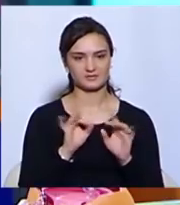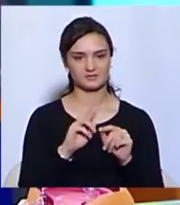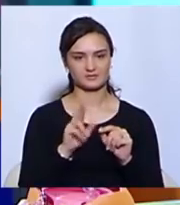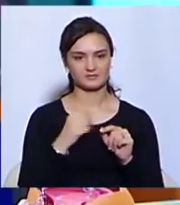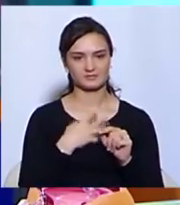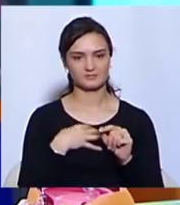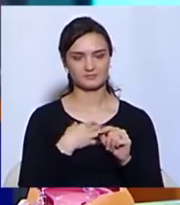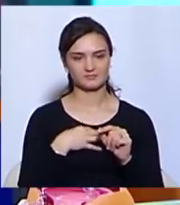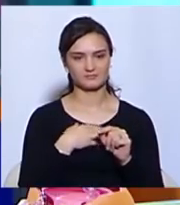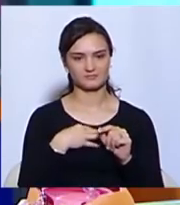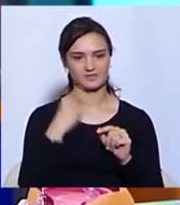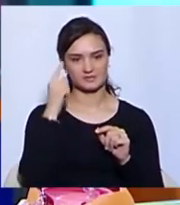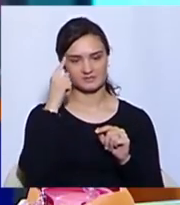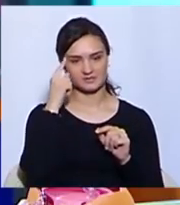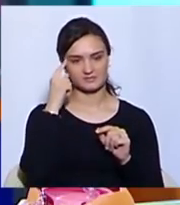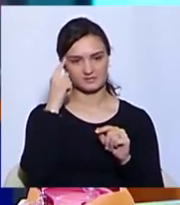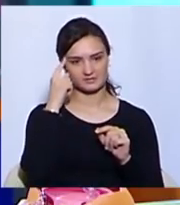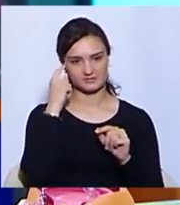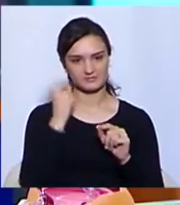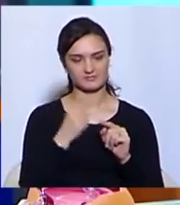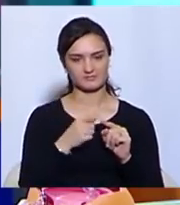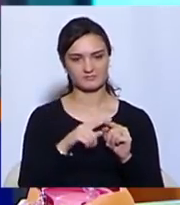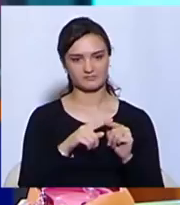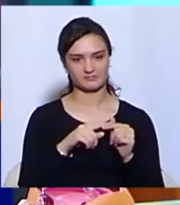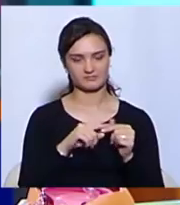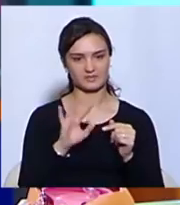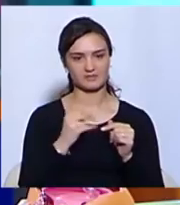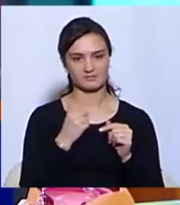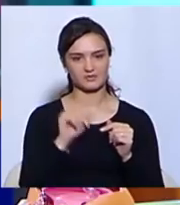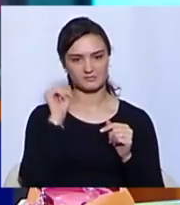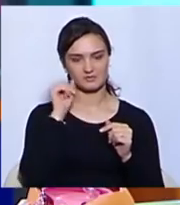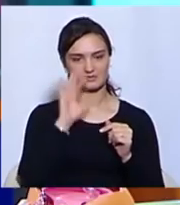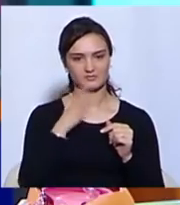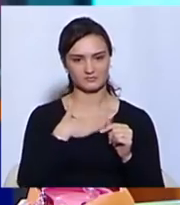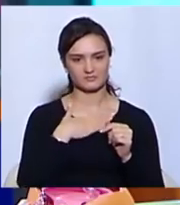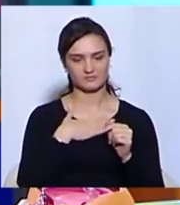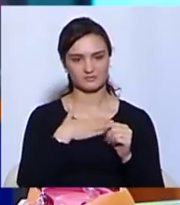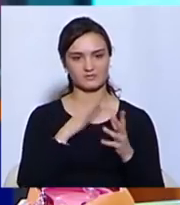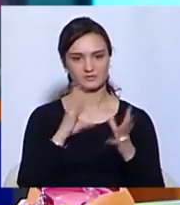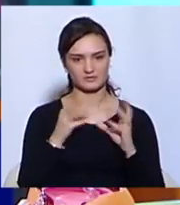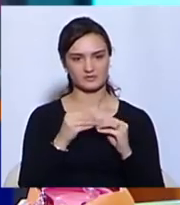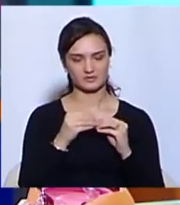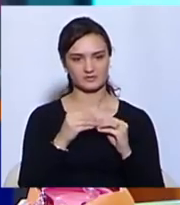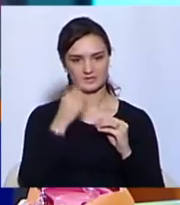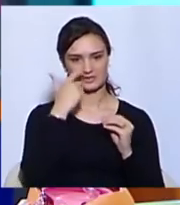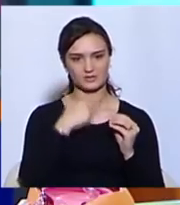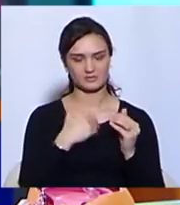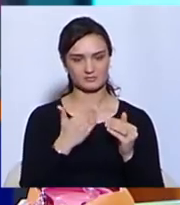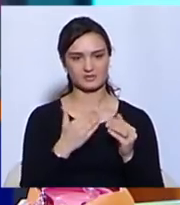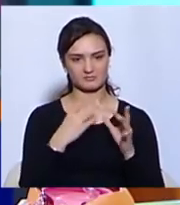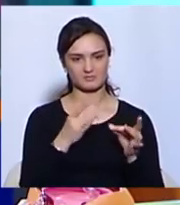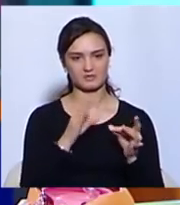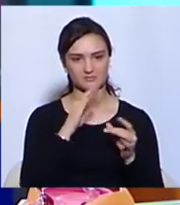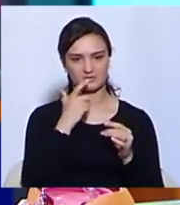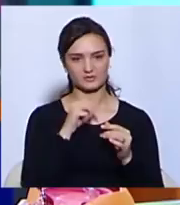ტკივნეულიც, მნიშვნელოვანიც, დასაფიქრებელიც და არა მარტო აფხაზეთთან, არამედ ჩვენ ზოგად იდენტობასთან მიბმული.